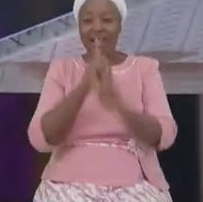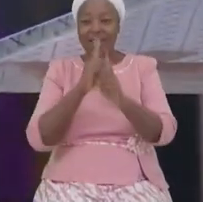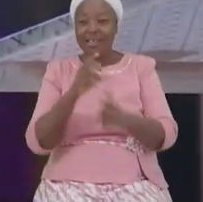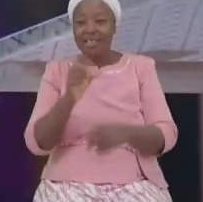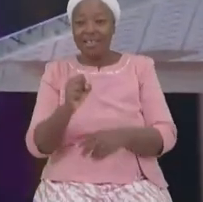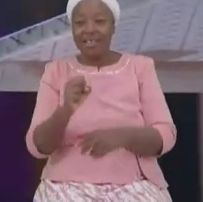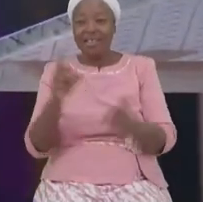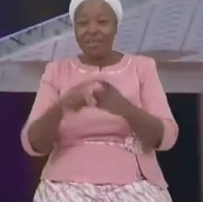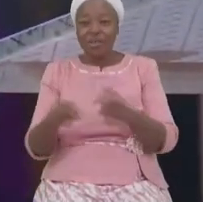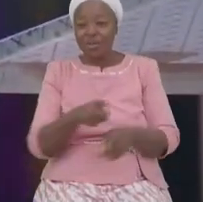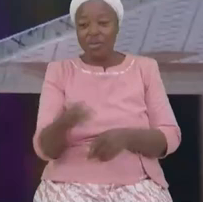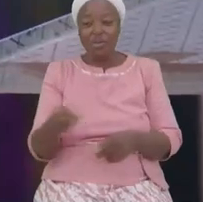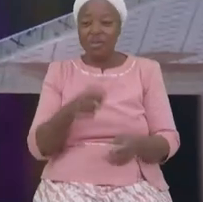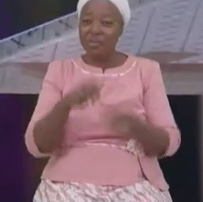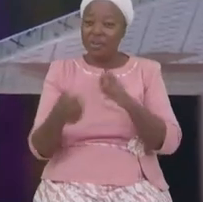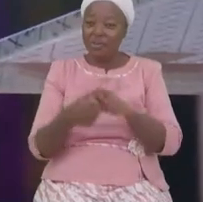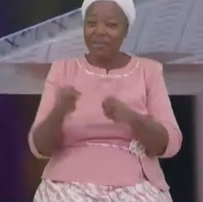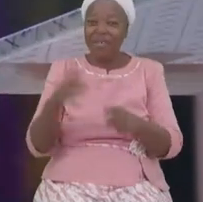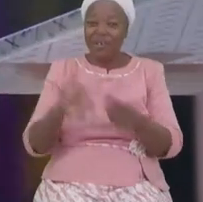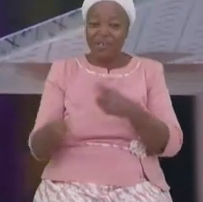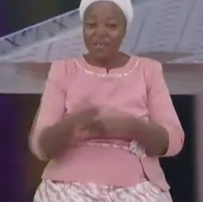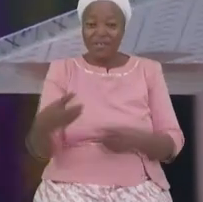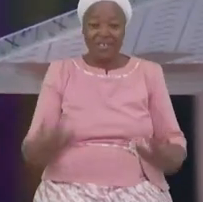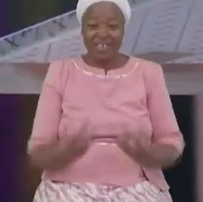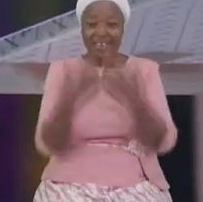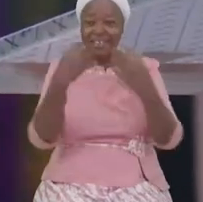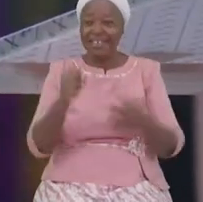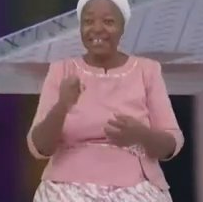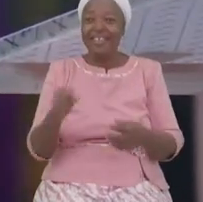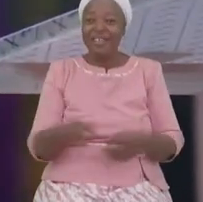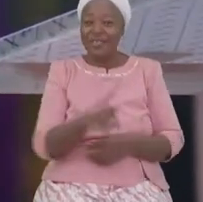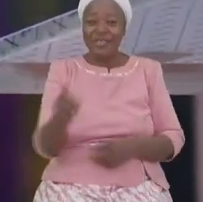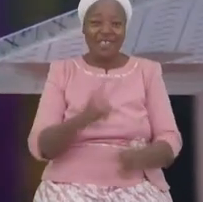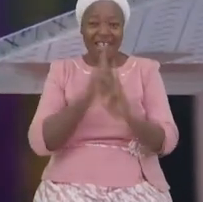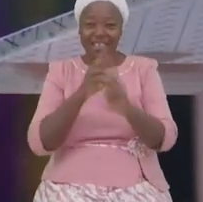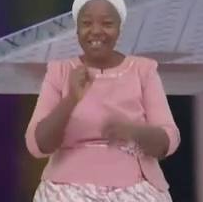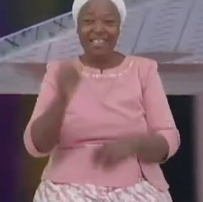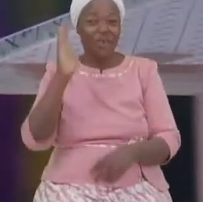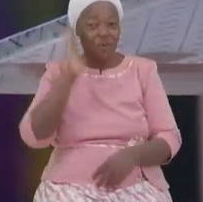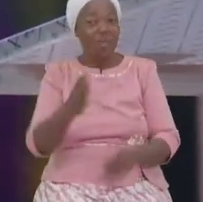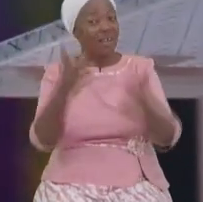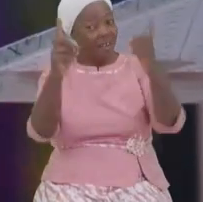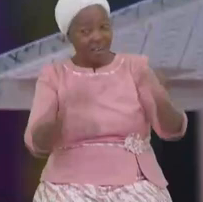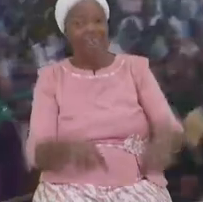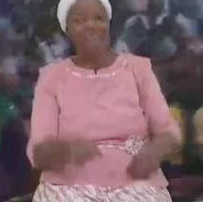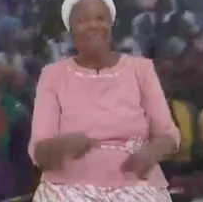ces problèmes, les solutions à ces défis, ces réponses viendront.